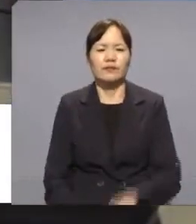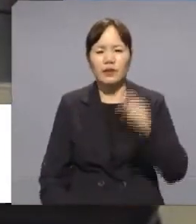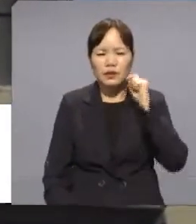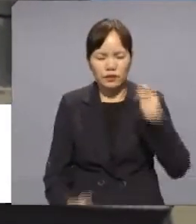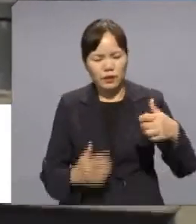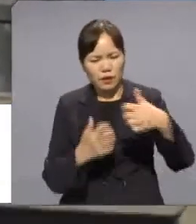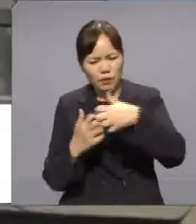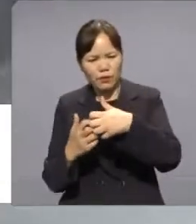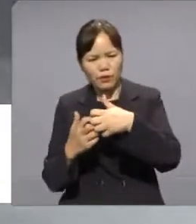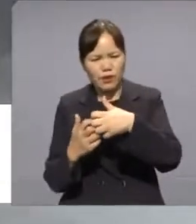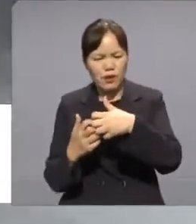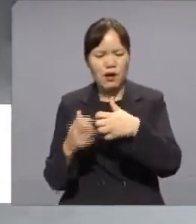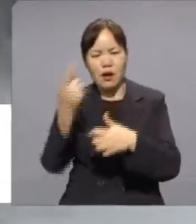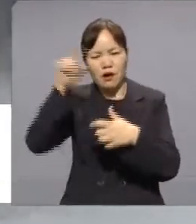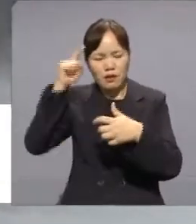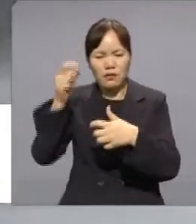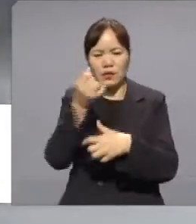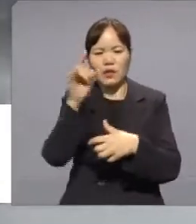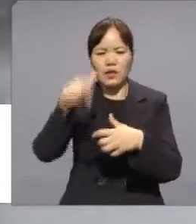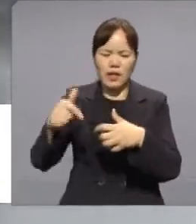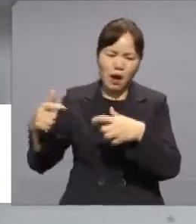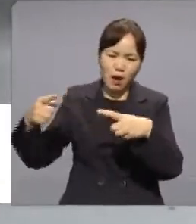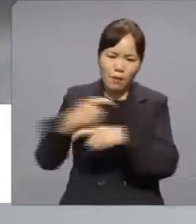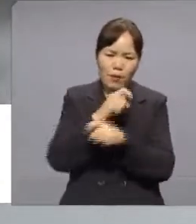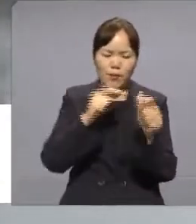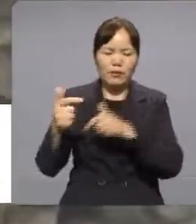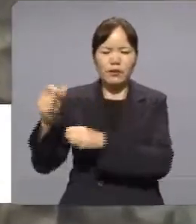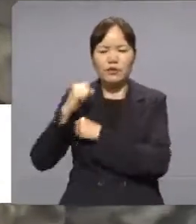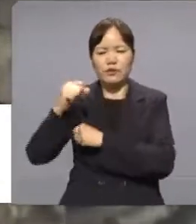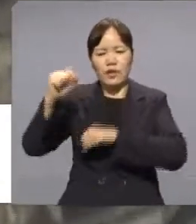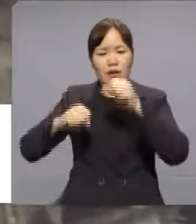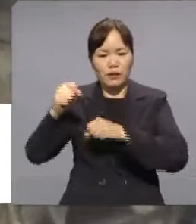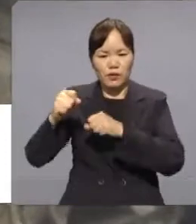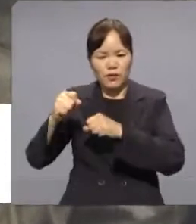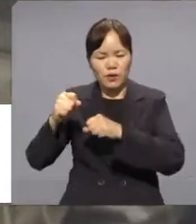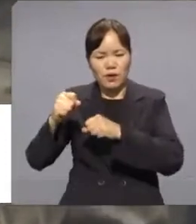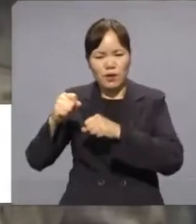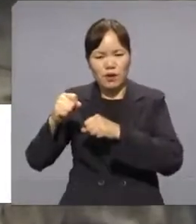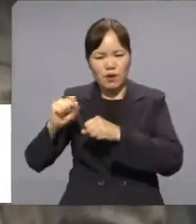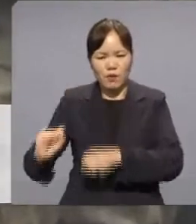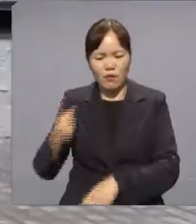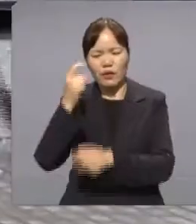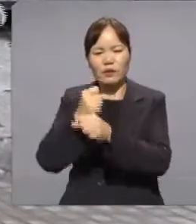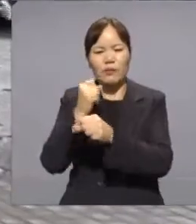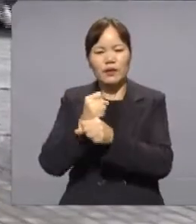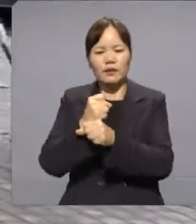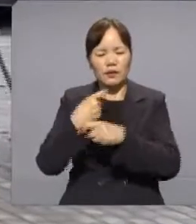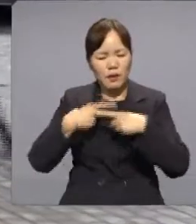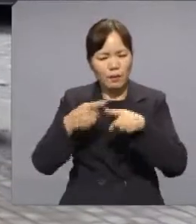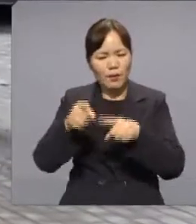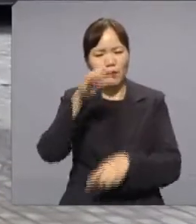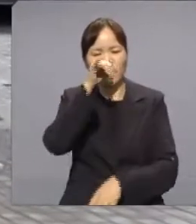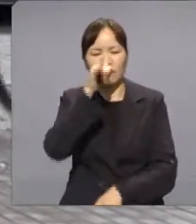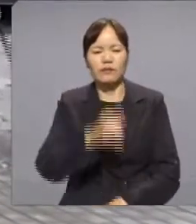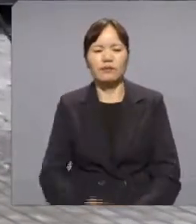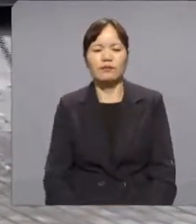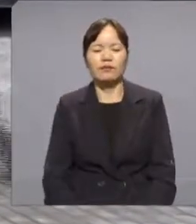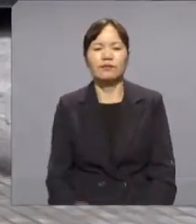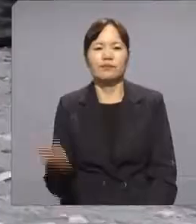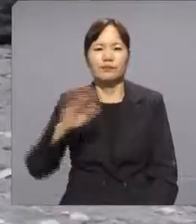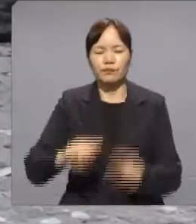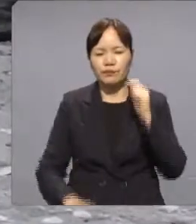공격에 맞서 러시아가 핵무기 보복 등 군사작전을 펼칠 구실을 만들었다는 분석도 나오고 있습니다.